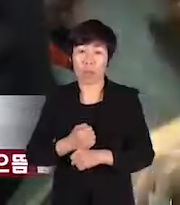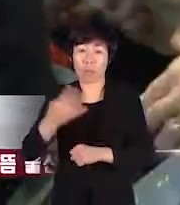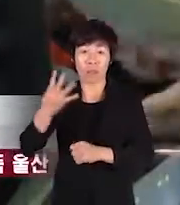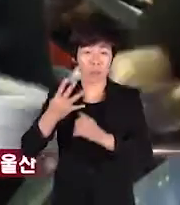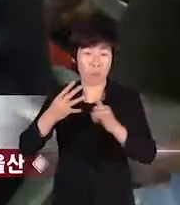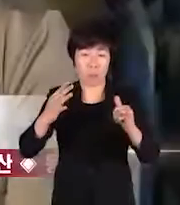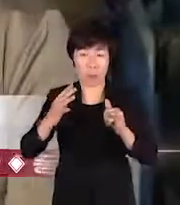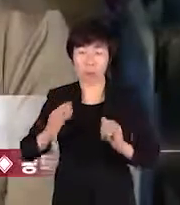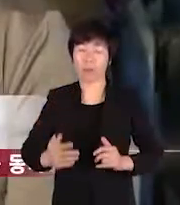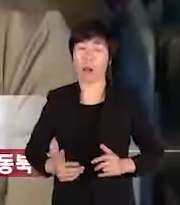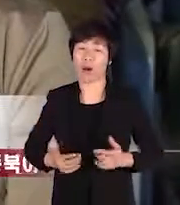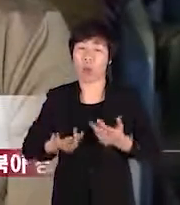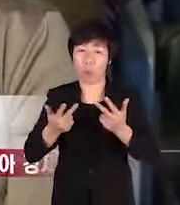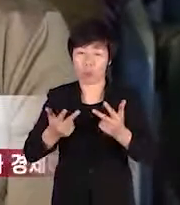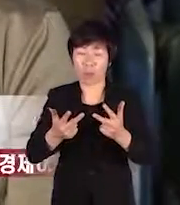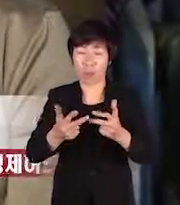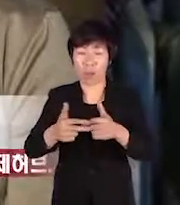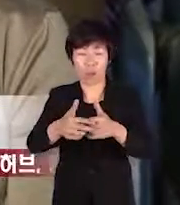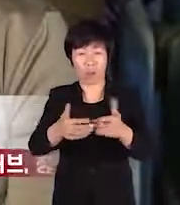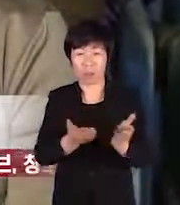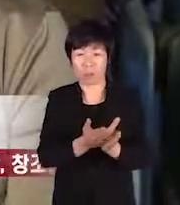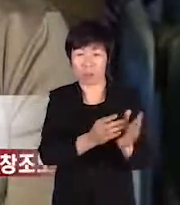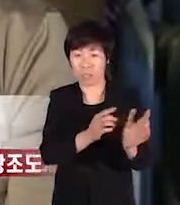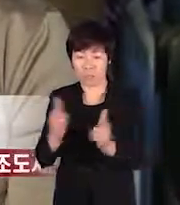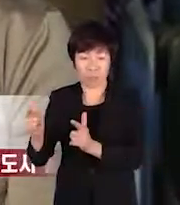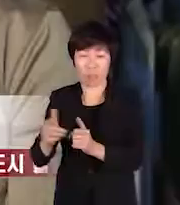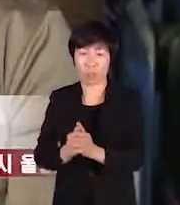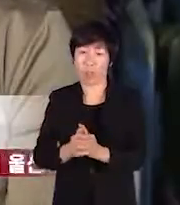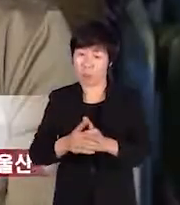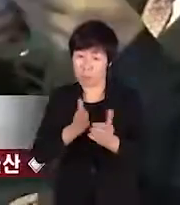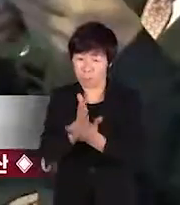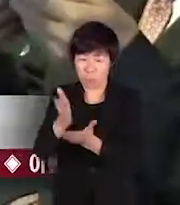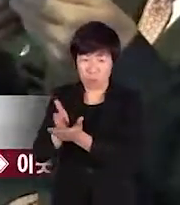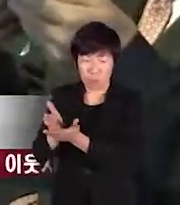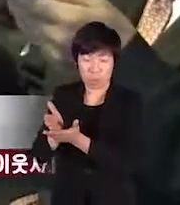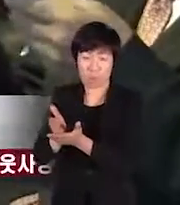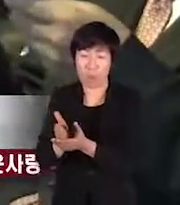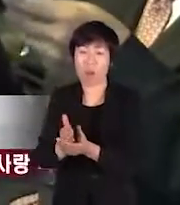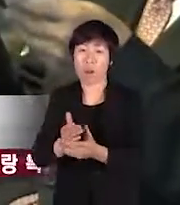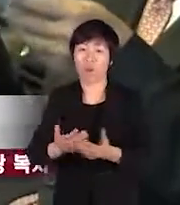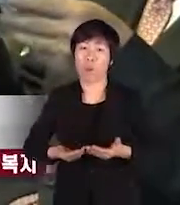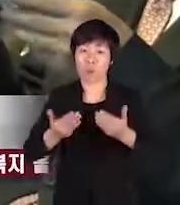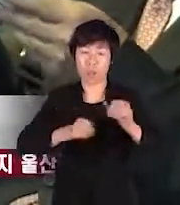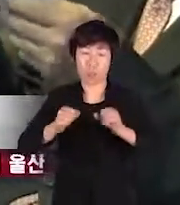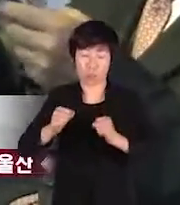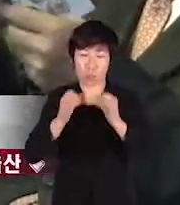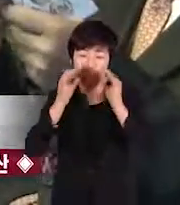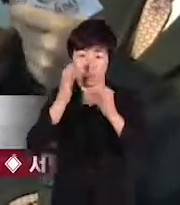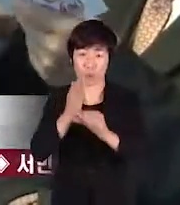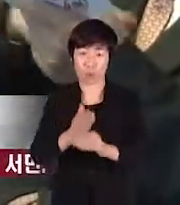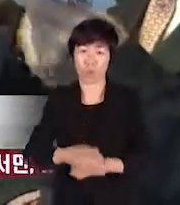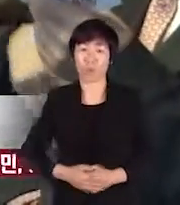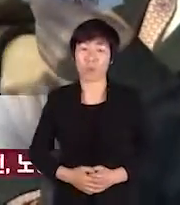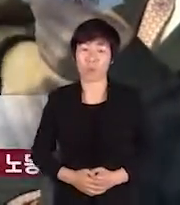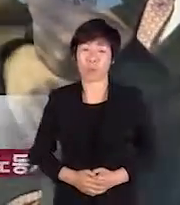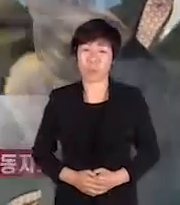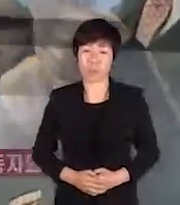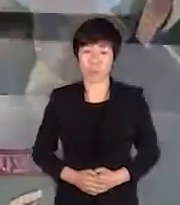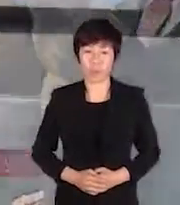명의 자원봉사 베스트 울산존 운영 등 다양한 분야에서 전문화된 봉사활동에 힘쓰고 있습니다.